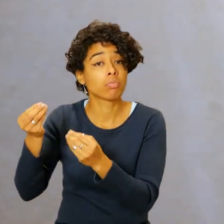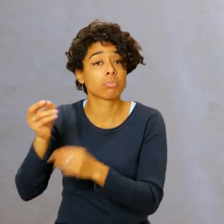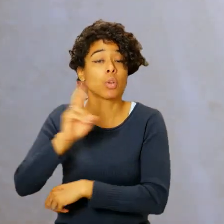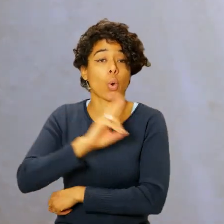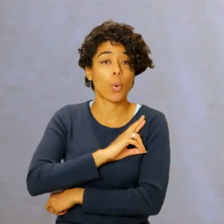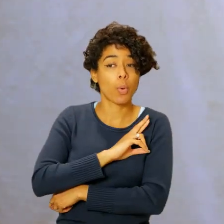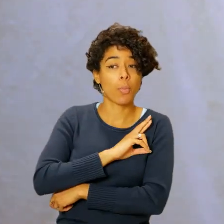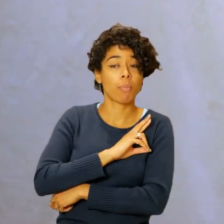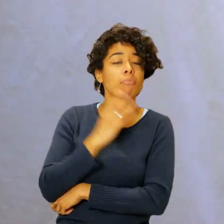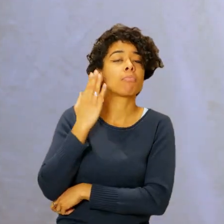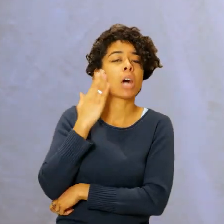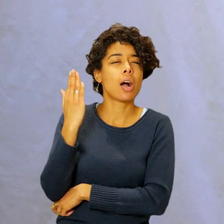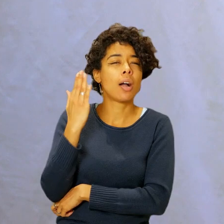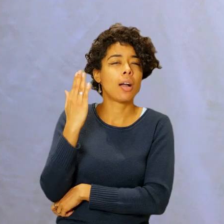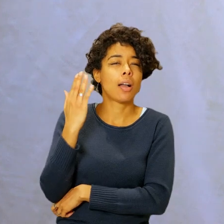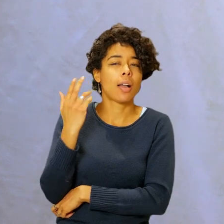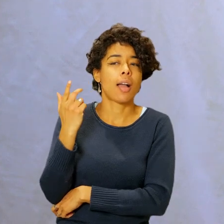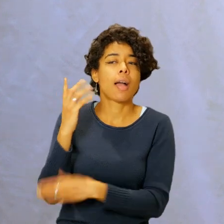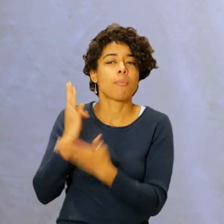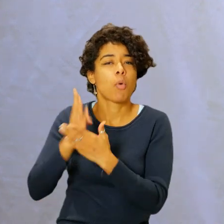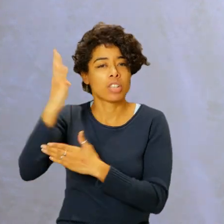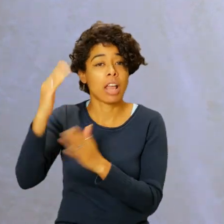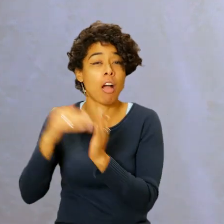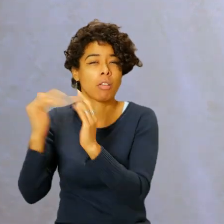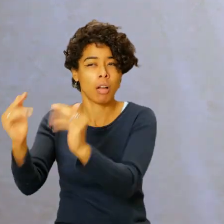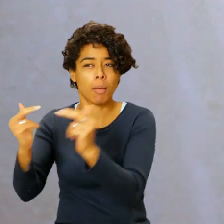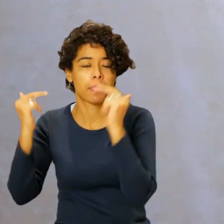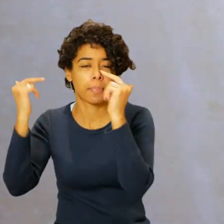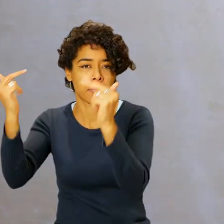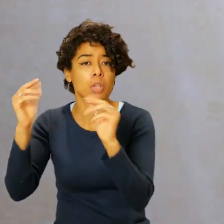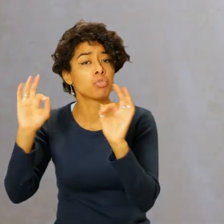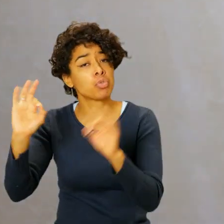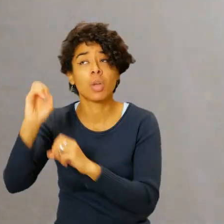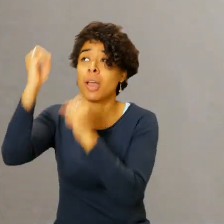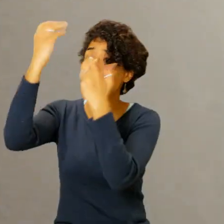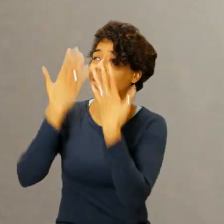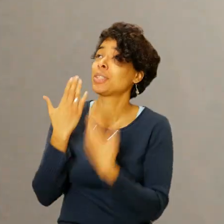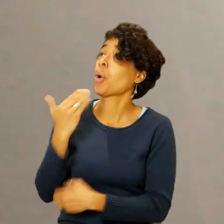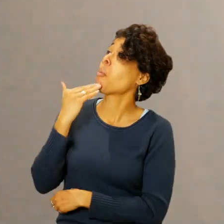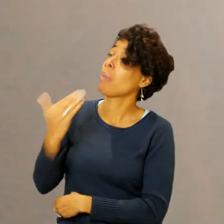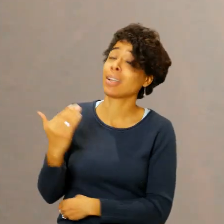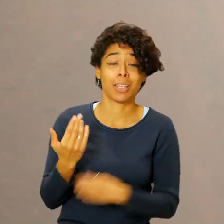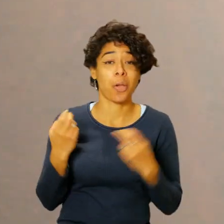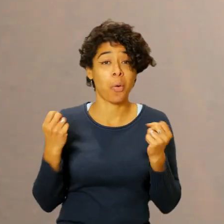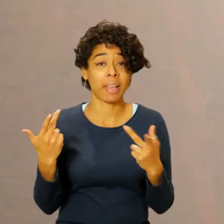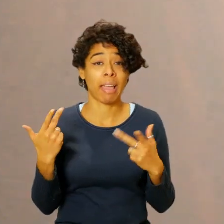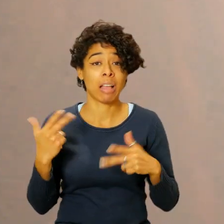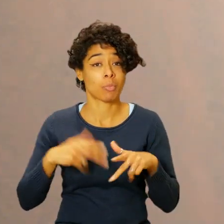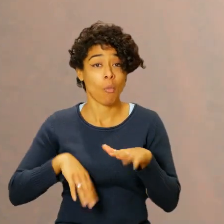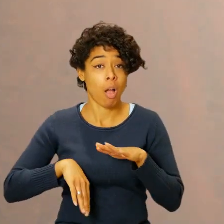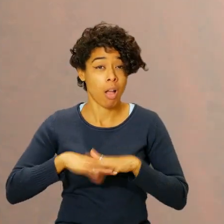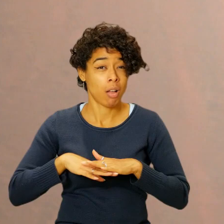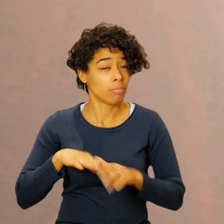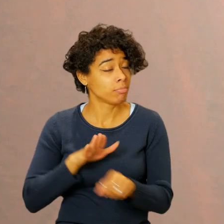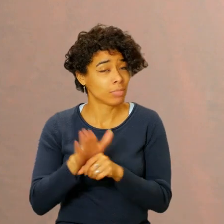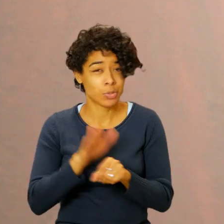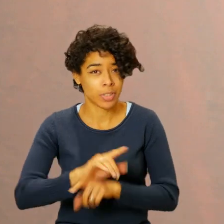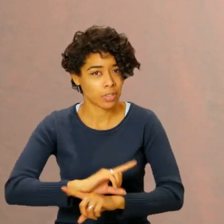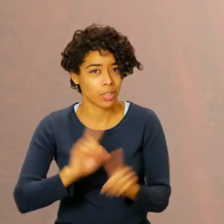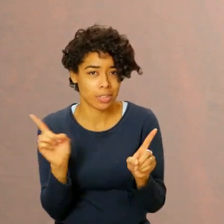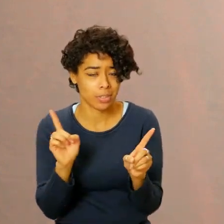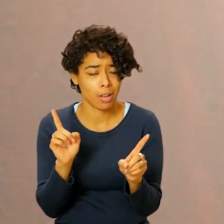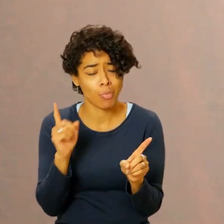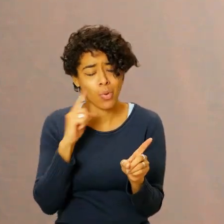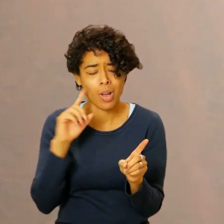l'attendait à un autre niveau. Et j'aimerais te dire, ne t'arrête pas à la bénédiction de Dieu seulement. Merci Seigneur pour les bénédictions. Mais Dieu veut t'amener à